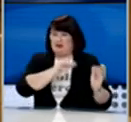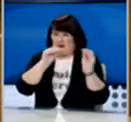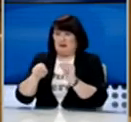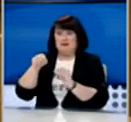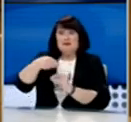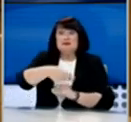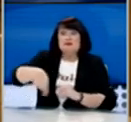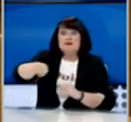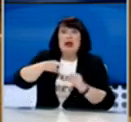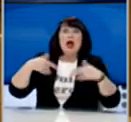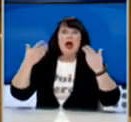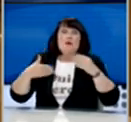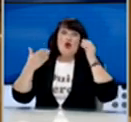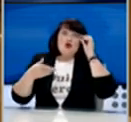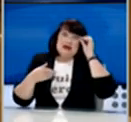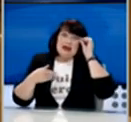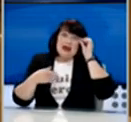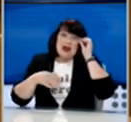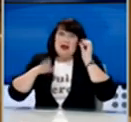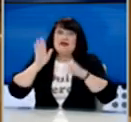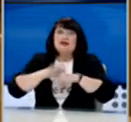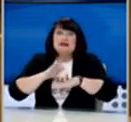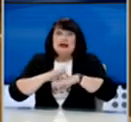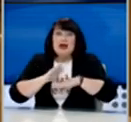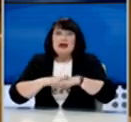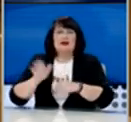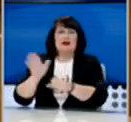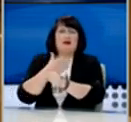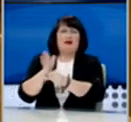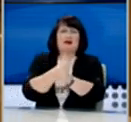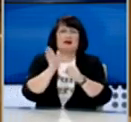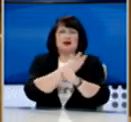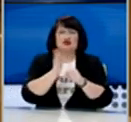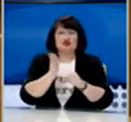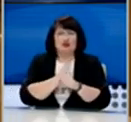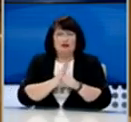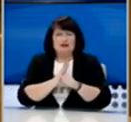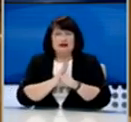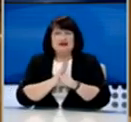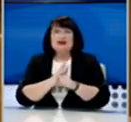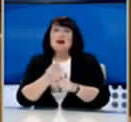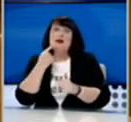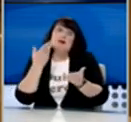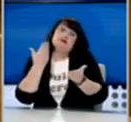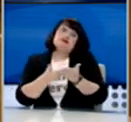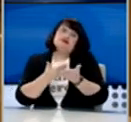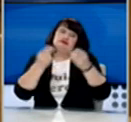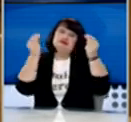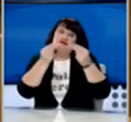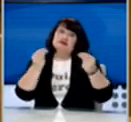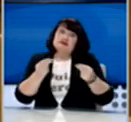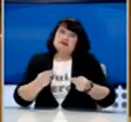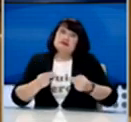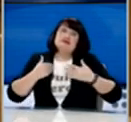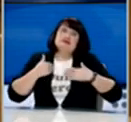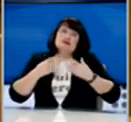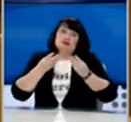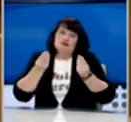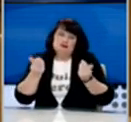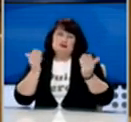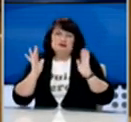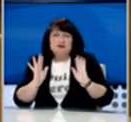να λογοδοτήσουν για την τεράστια έκταση των καταστροφών καταφεύγουν στη στατιστική η οποία ως γνωστόν είναι ο καλύτερος